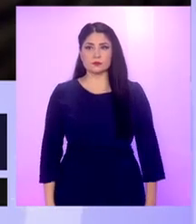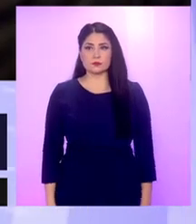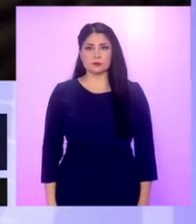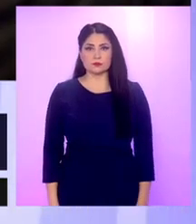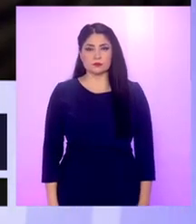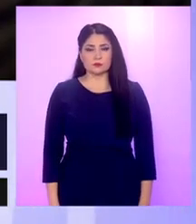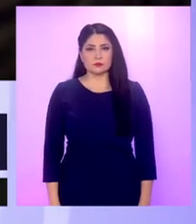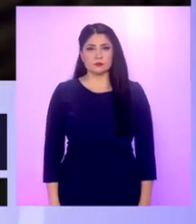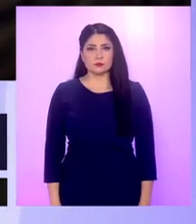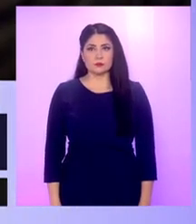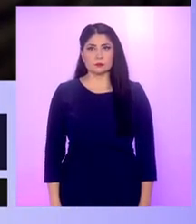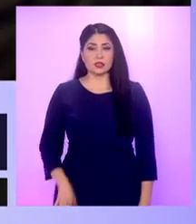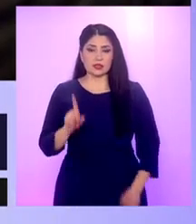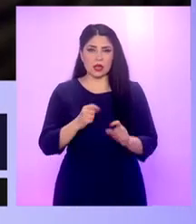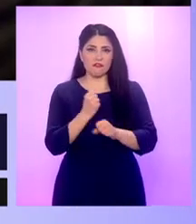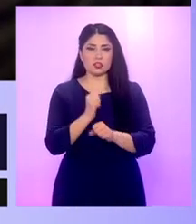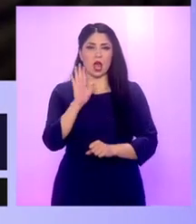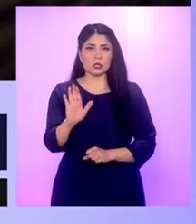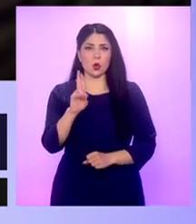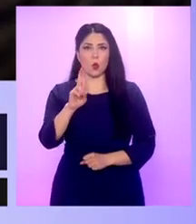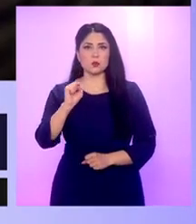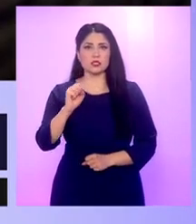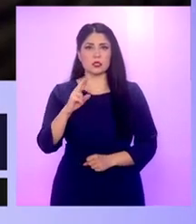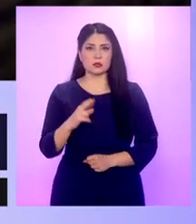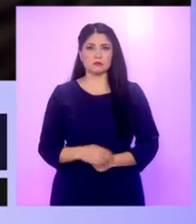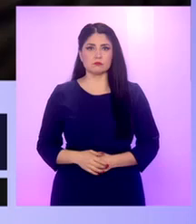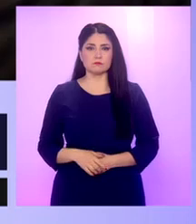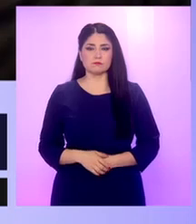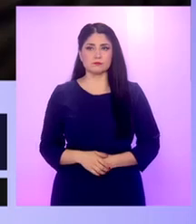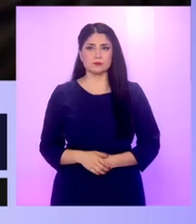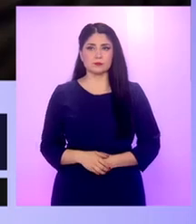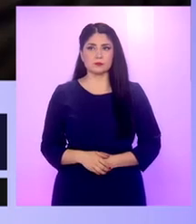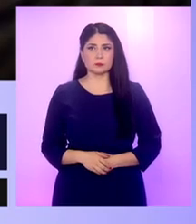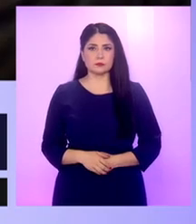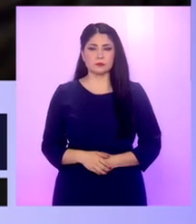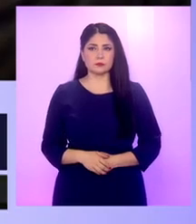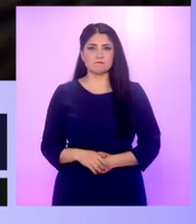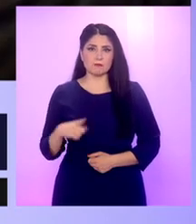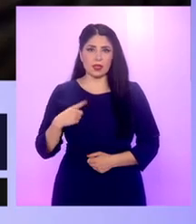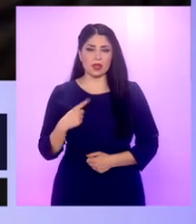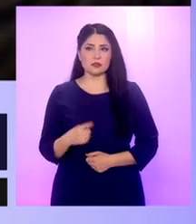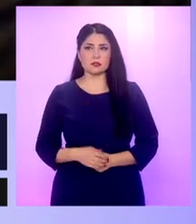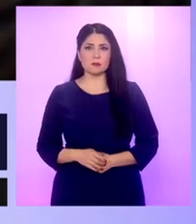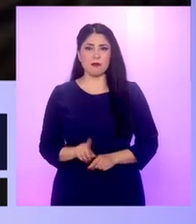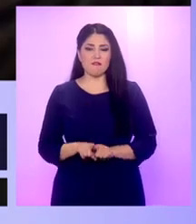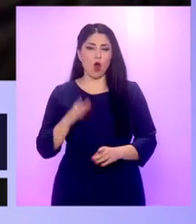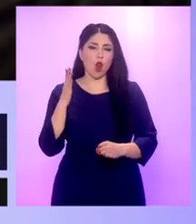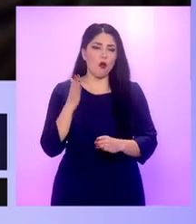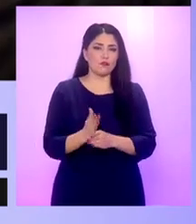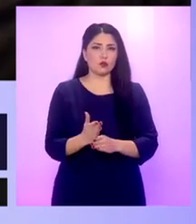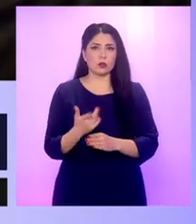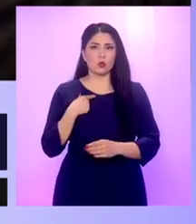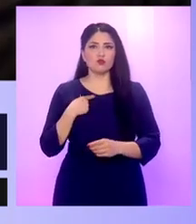dacă fac asta USR-ul, este o lovitură cu consecințe pe